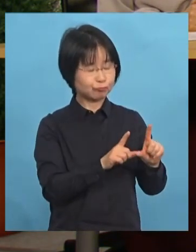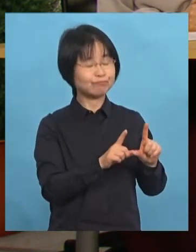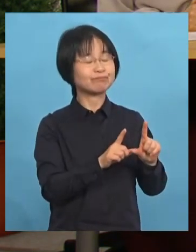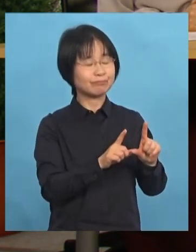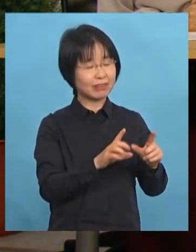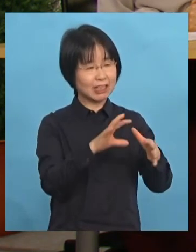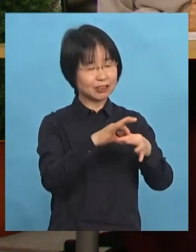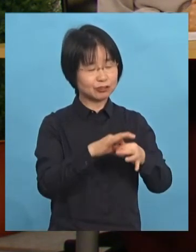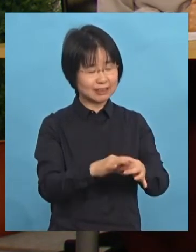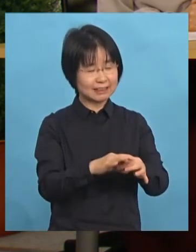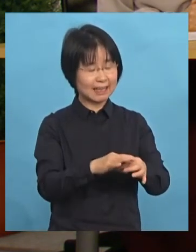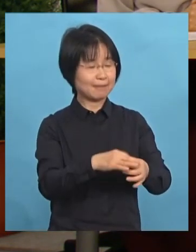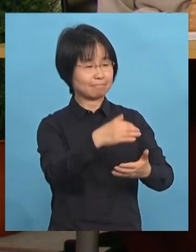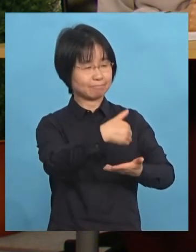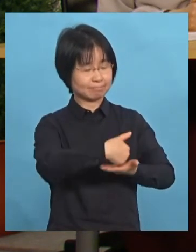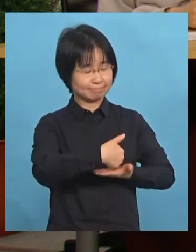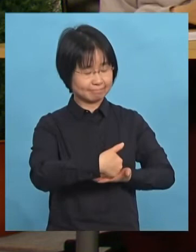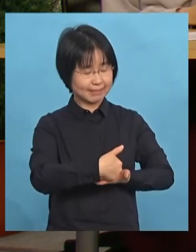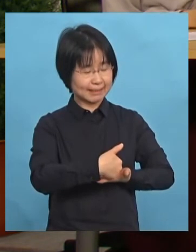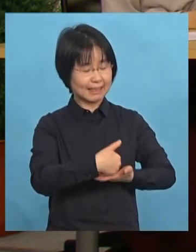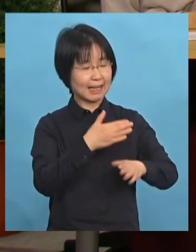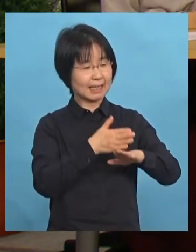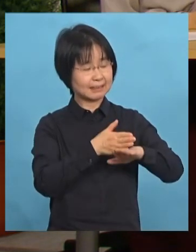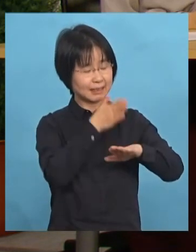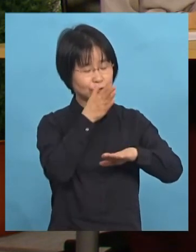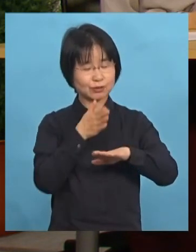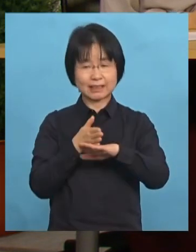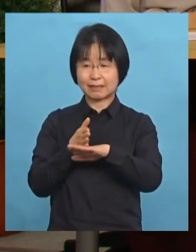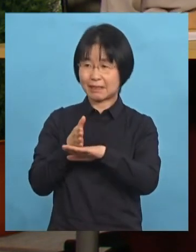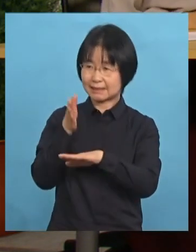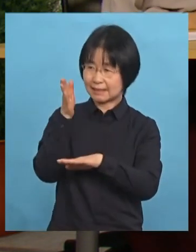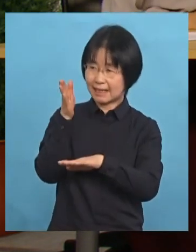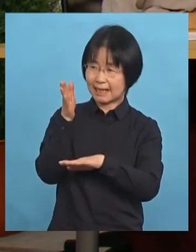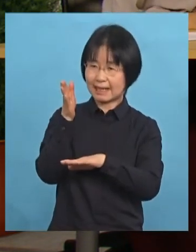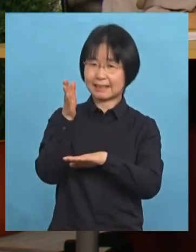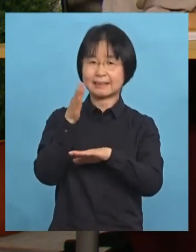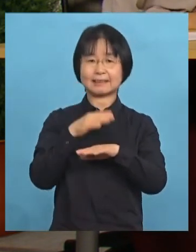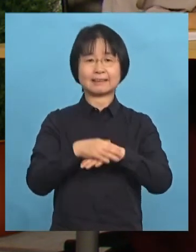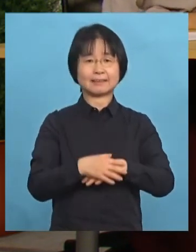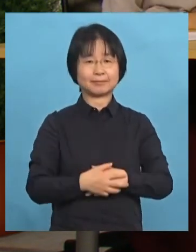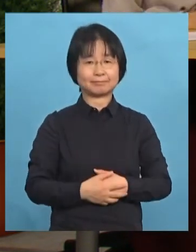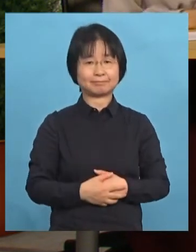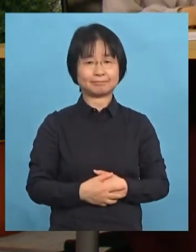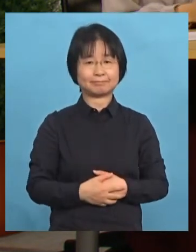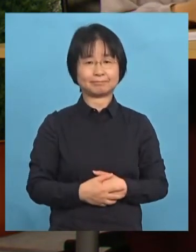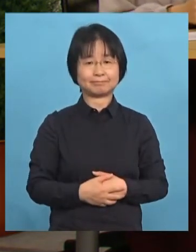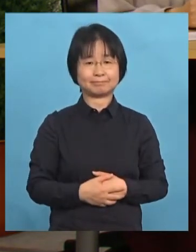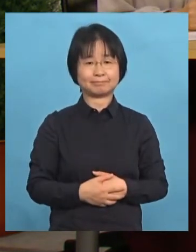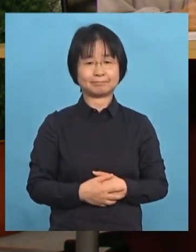祉課の中村さんにお話をお伺いしました。ありがとうございました。 ありがとうございました。